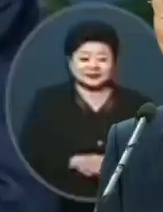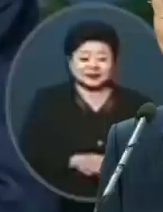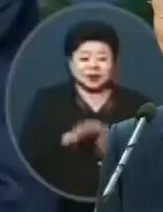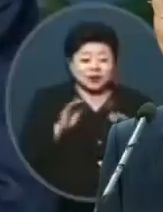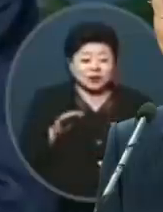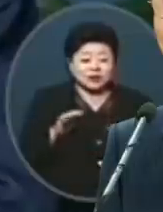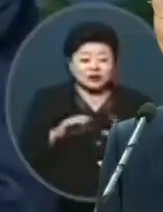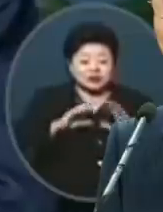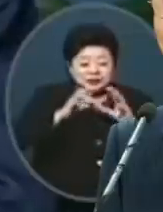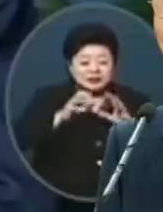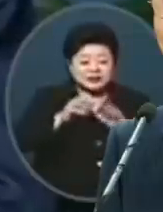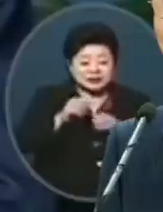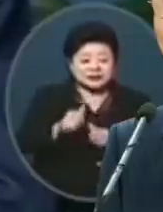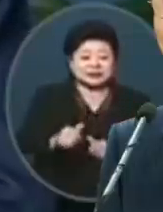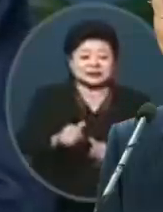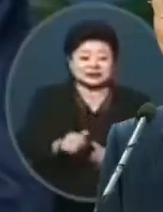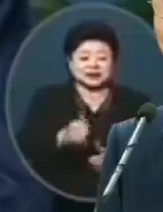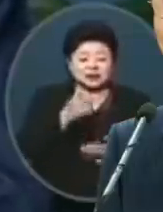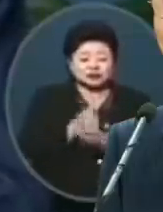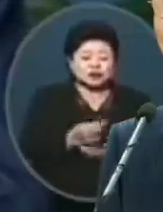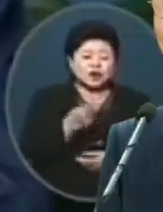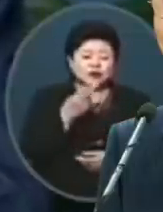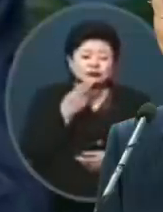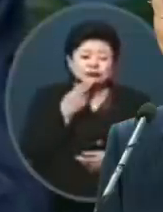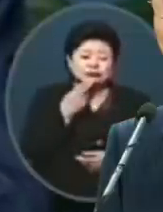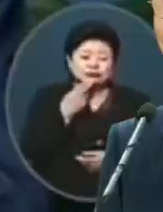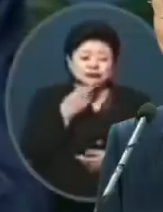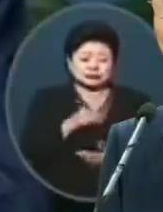오늘 세상을 떠나더라도 죄가 없습니다.